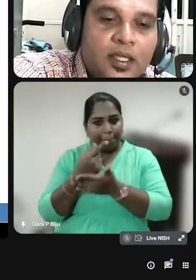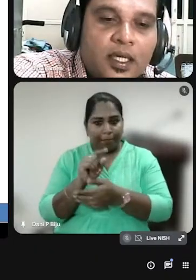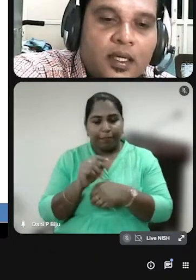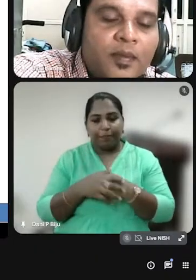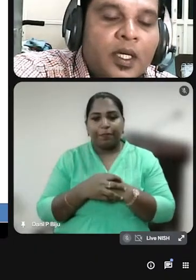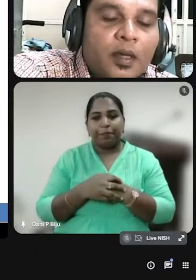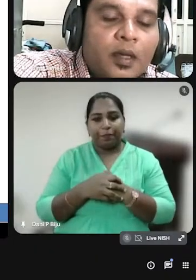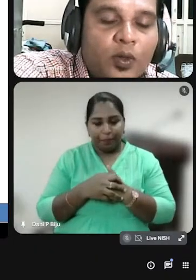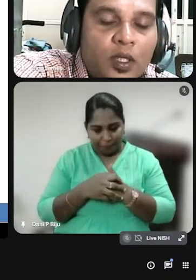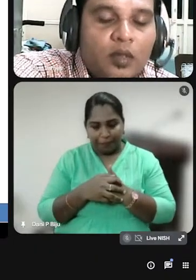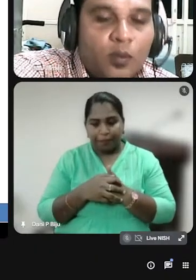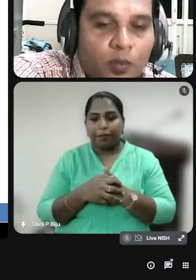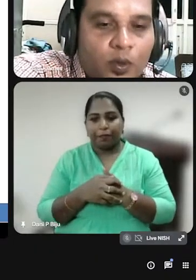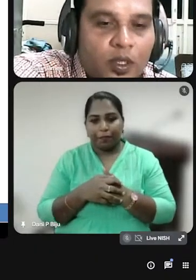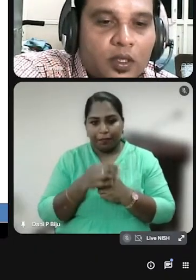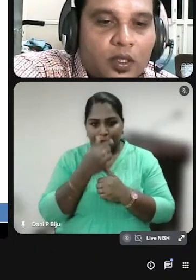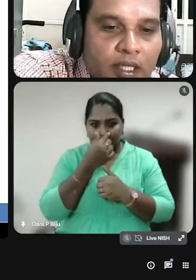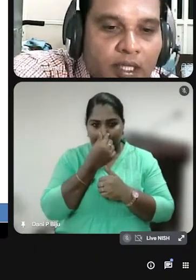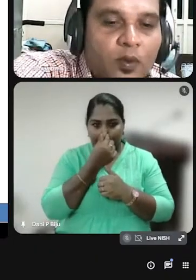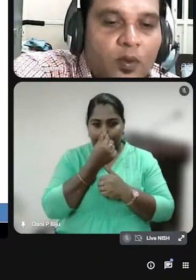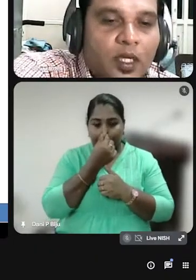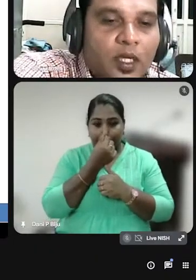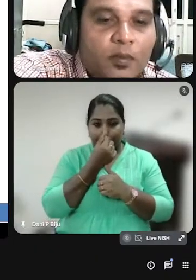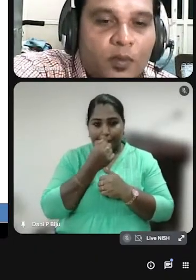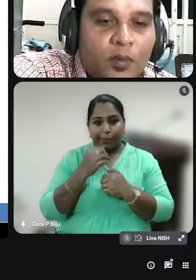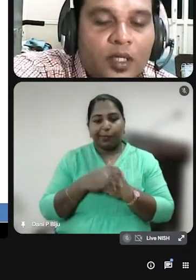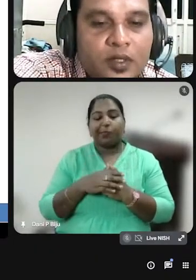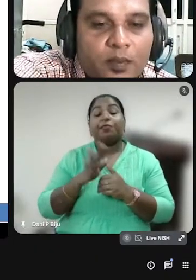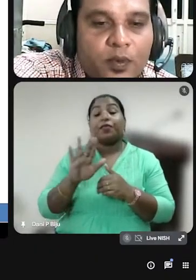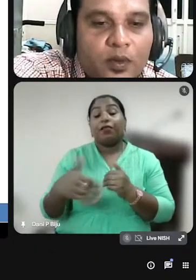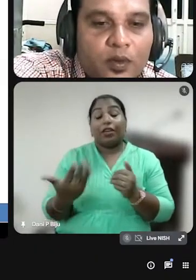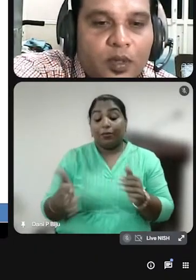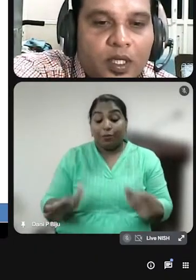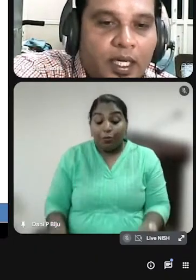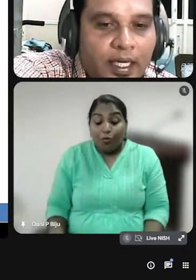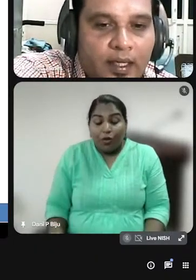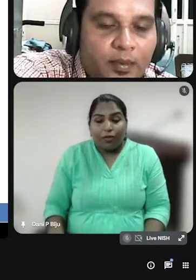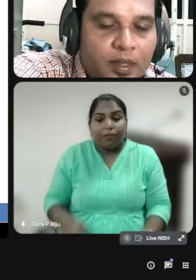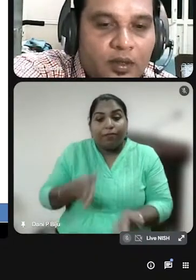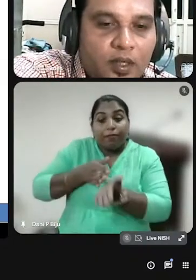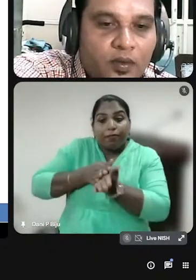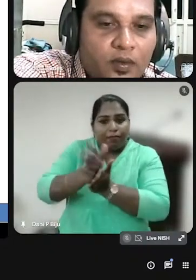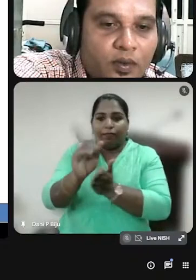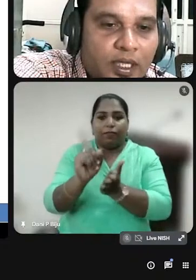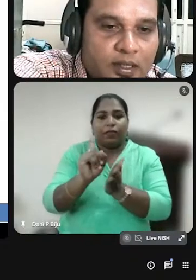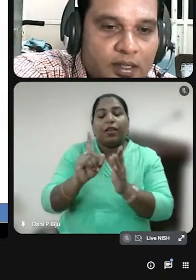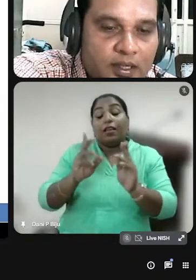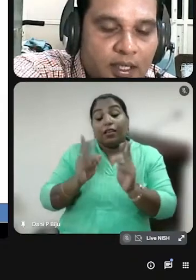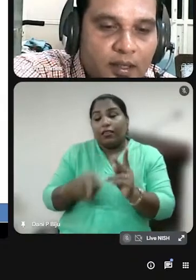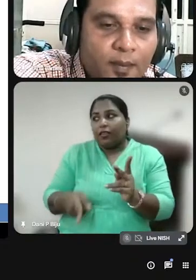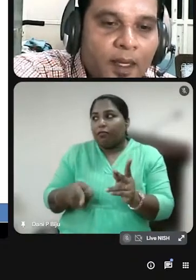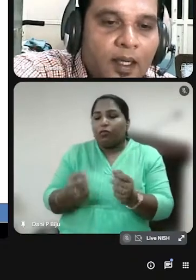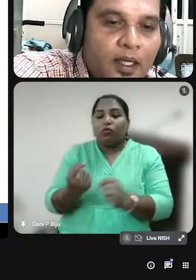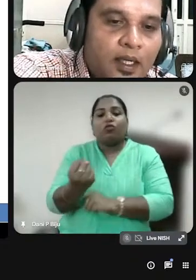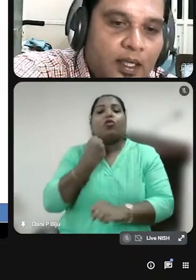തള്ളുകയും ചെയ്താൽ മുട്ട് മുമ്പോട്ട് തെന്നി പോകാതെ മുട്ടിനെ ഒരു സപ്പോർട്ടോടുകൂടി എണീക്കാൻ പറ്റും.